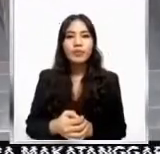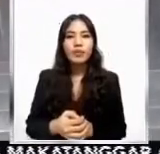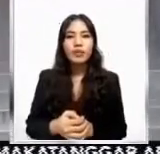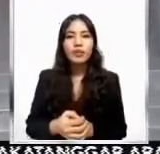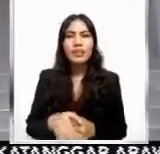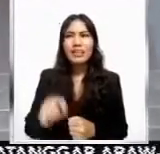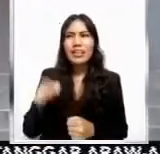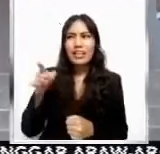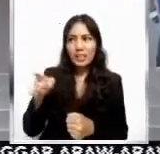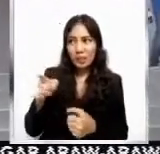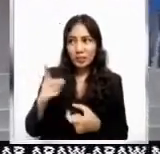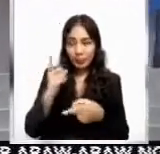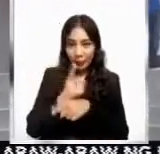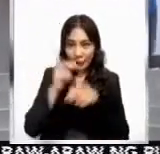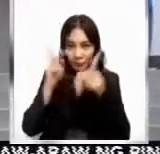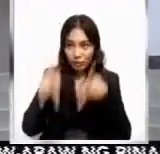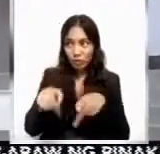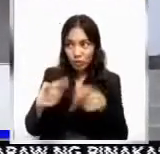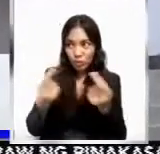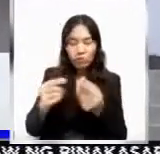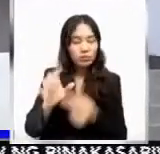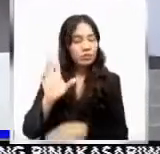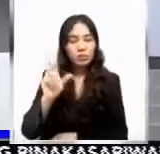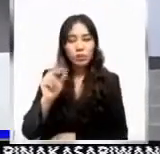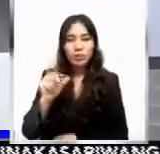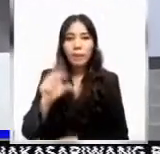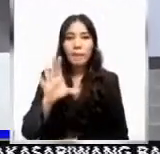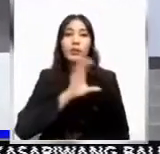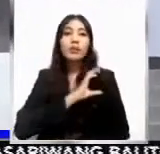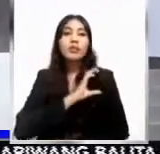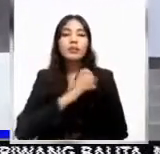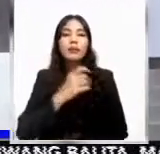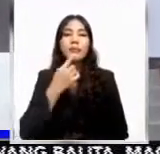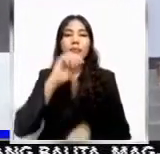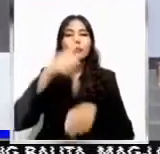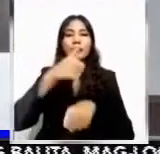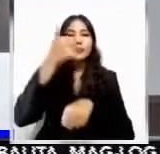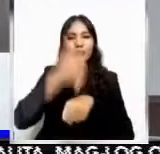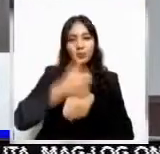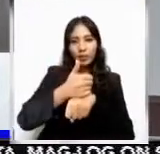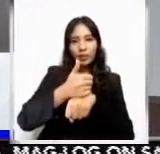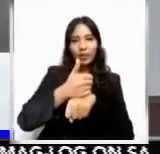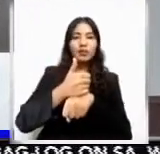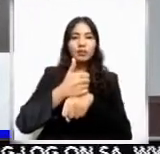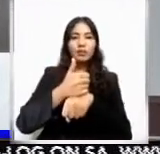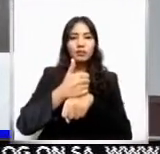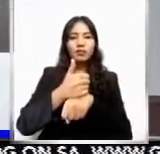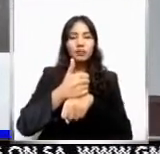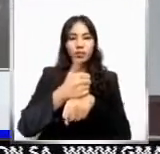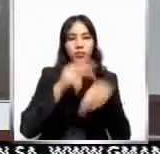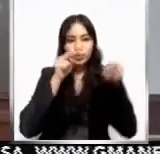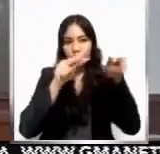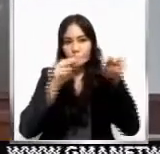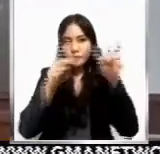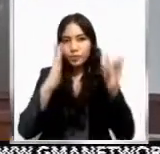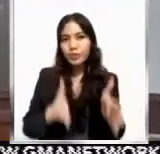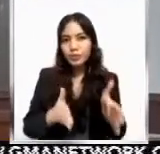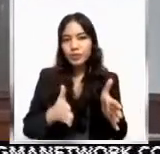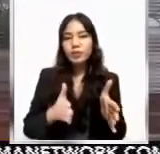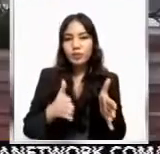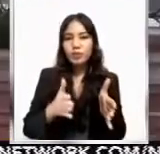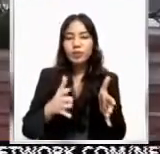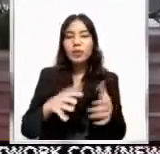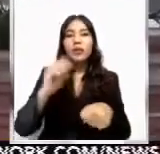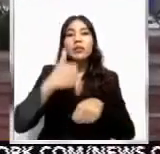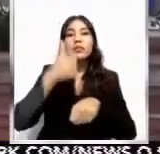sa pulisya, nagtalaga na raw ng bantay sa naturang simbahan. Kinakabitan na rin daw ng CCTV para di na muling